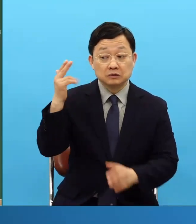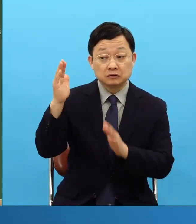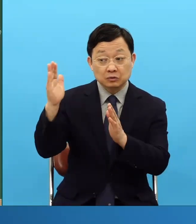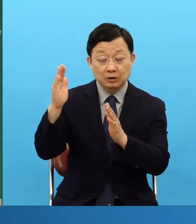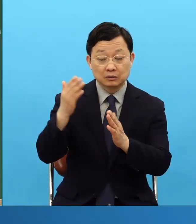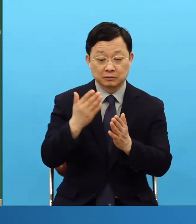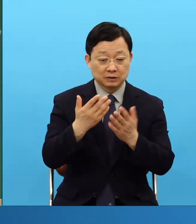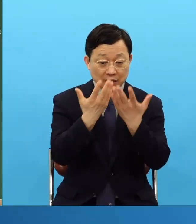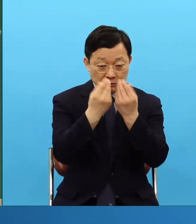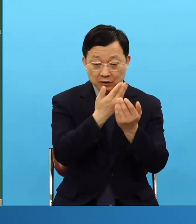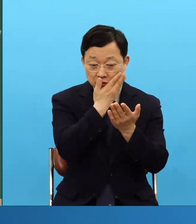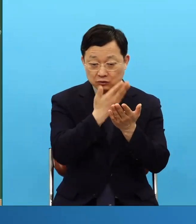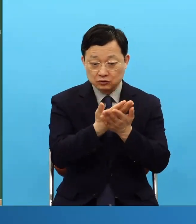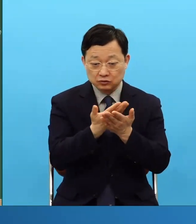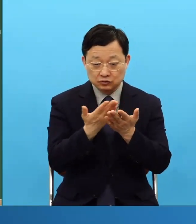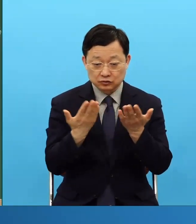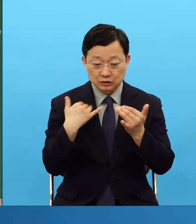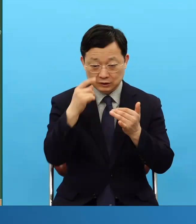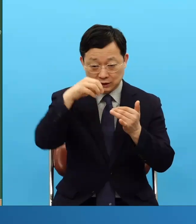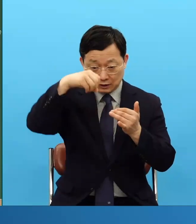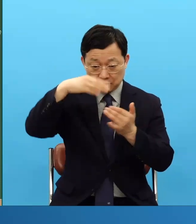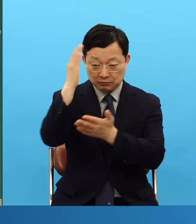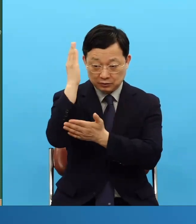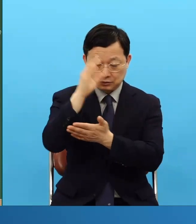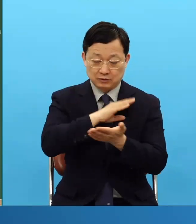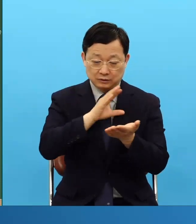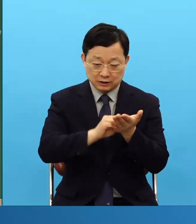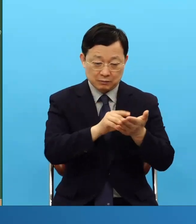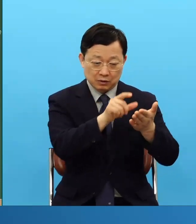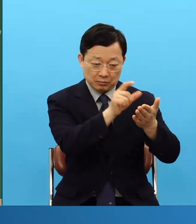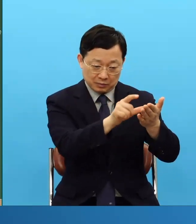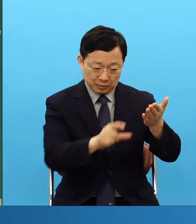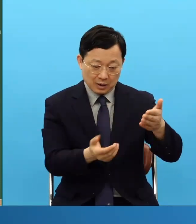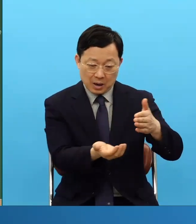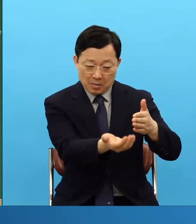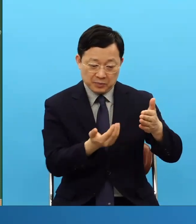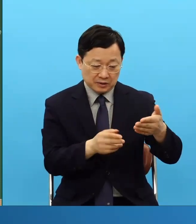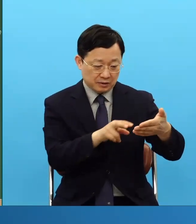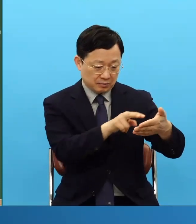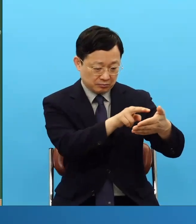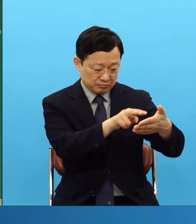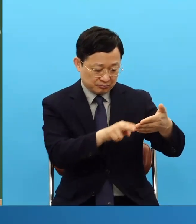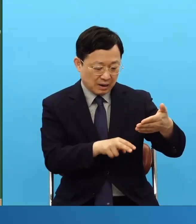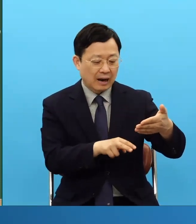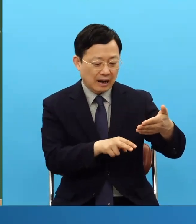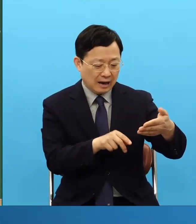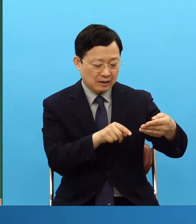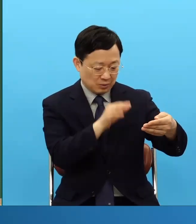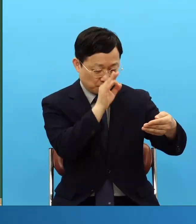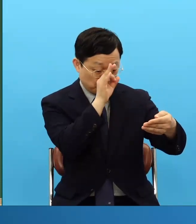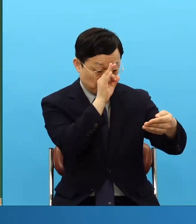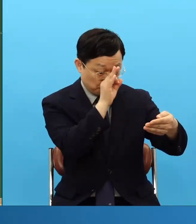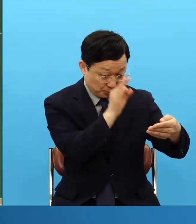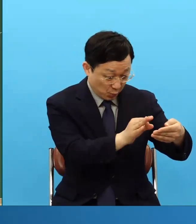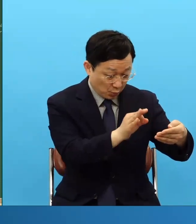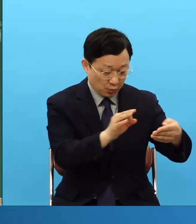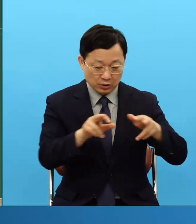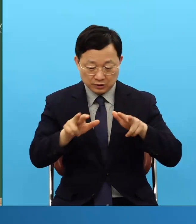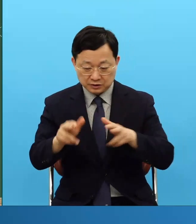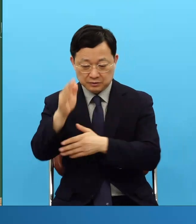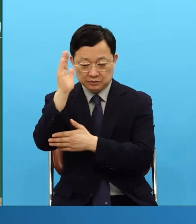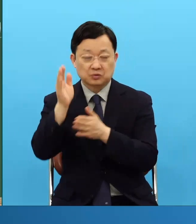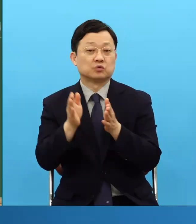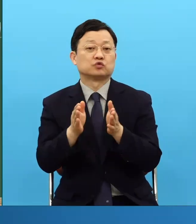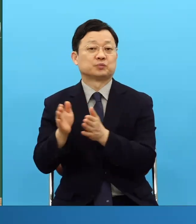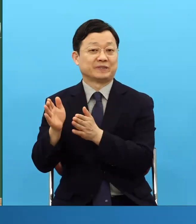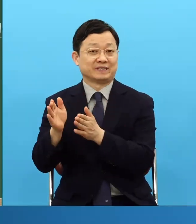강의를 한다 할 때는 지난번에 중대는 뭐 했다 나와 있습니다. That, for example, if I'm giving the church officer graduate school message this week, then I have the title of